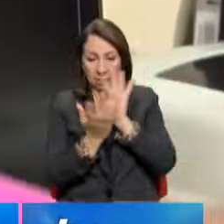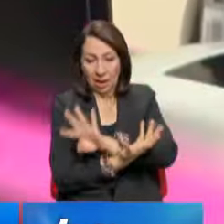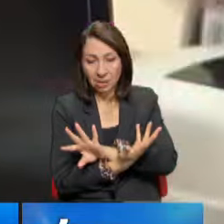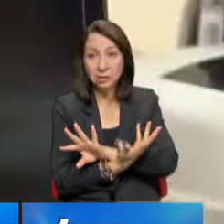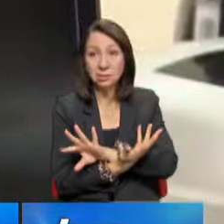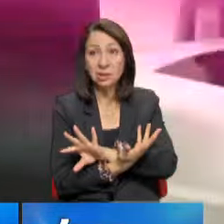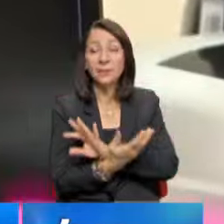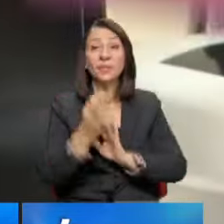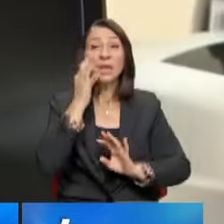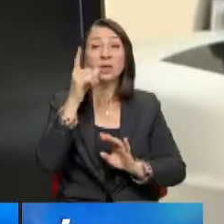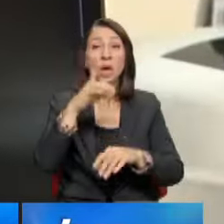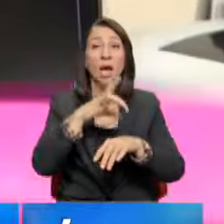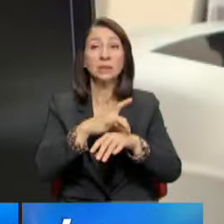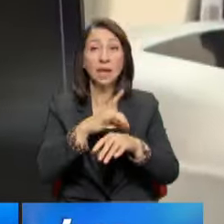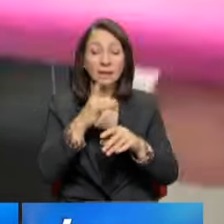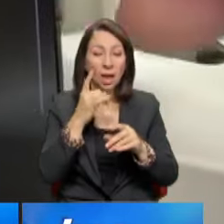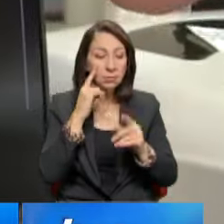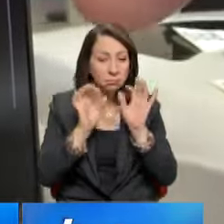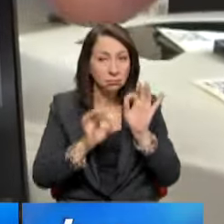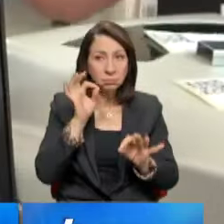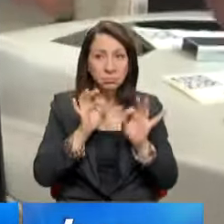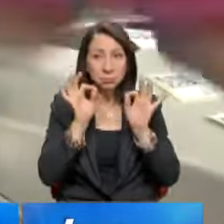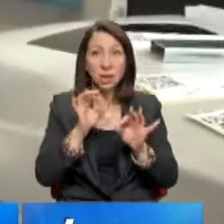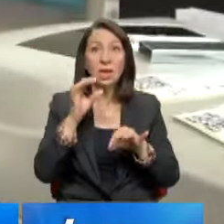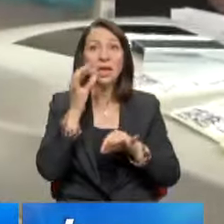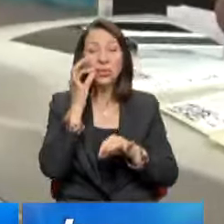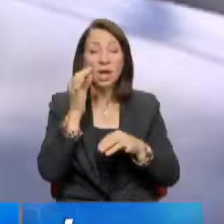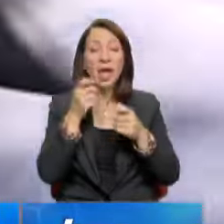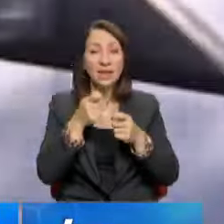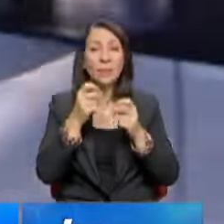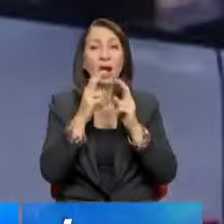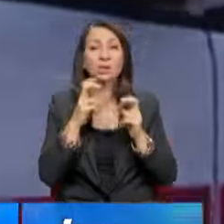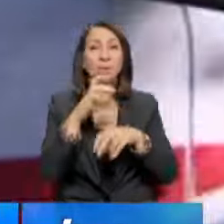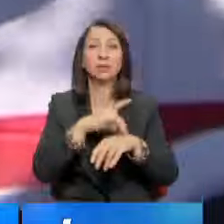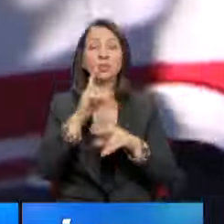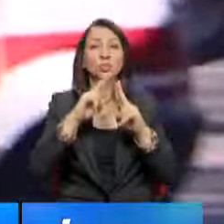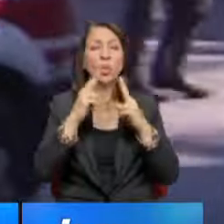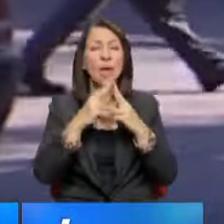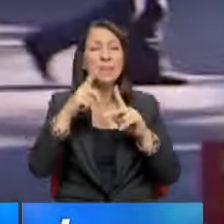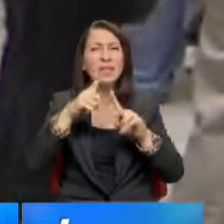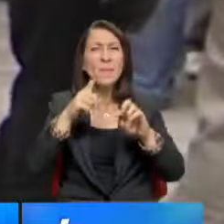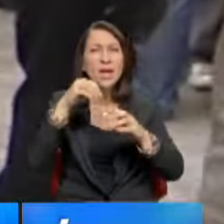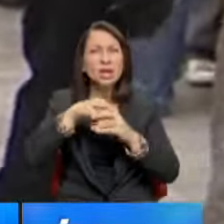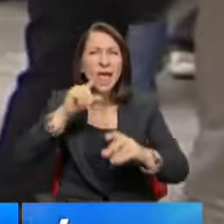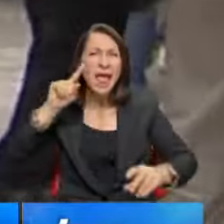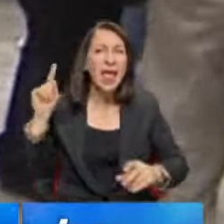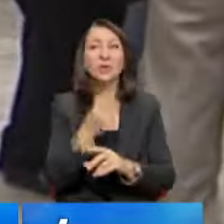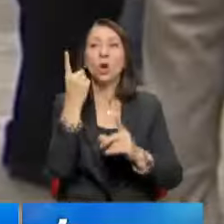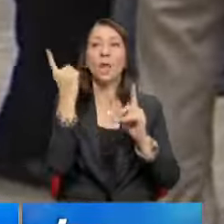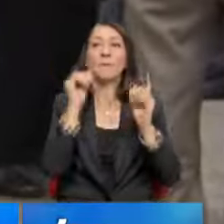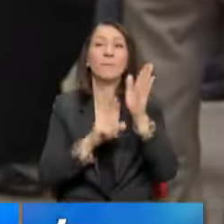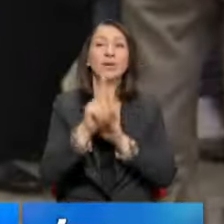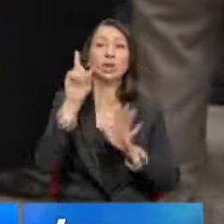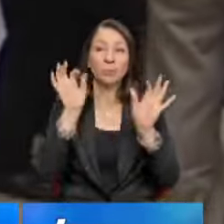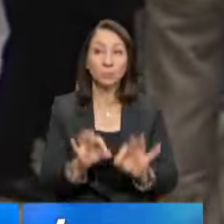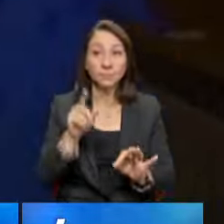hasta. Giresun'da hastanede tedavi altına alındı. Giresun Eğitim ve Araştırma Hastanesi dünya tıp literatürüne geçecek önemli bir başarıya